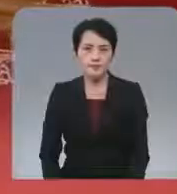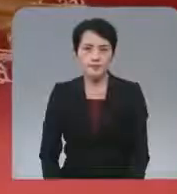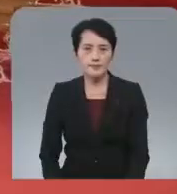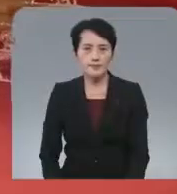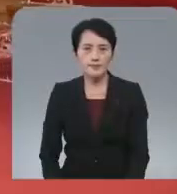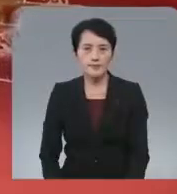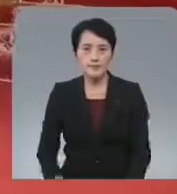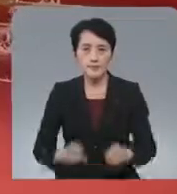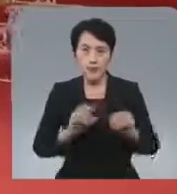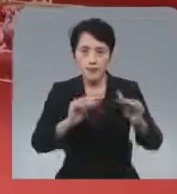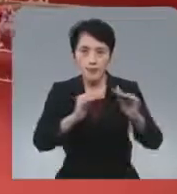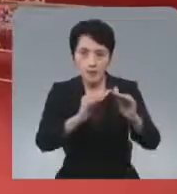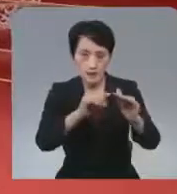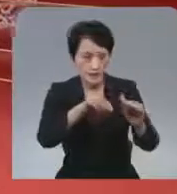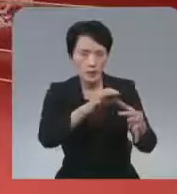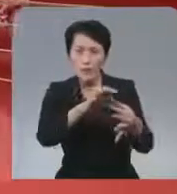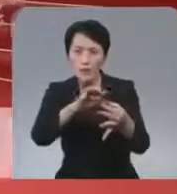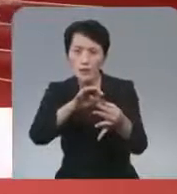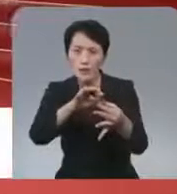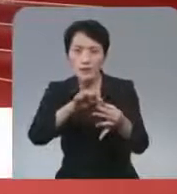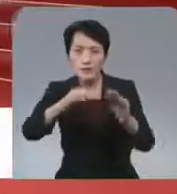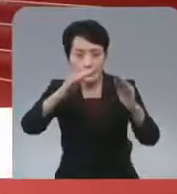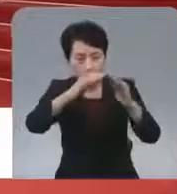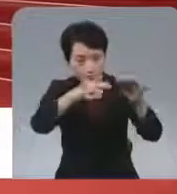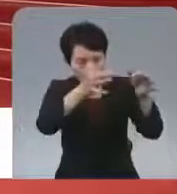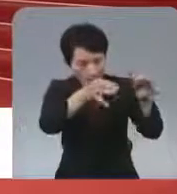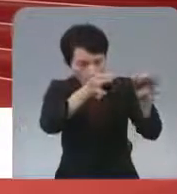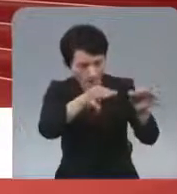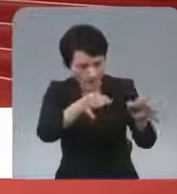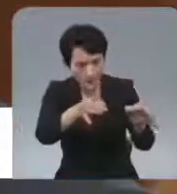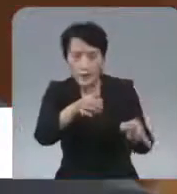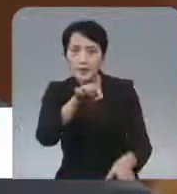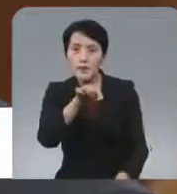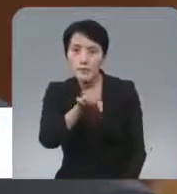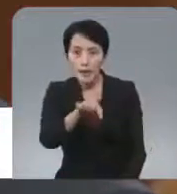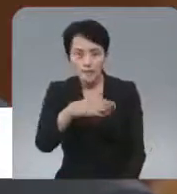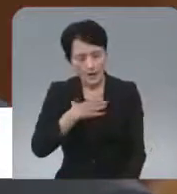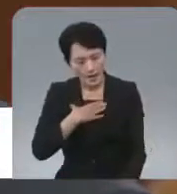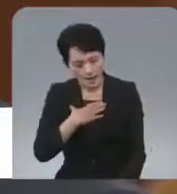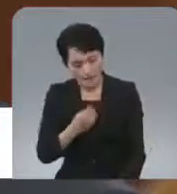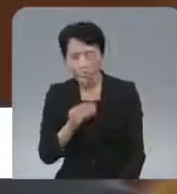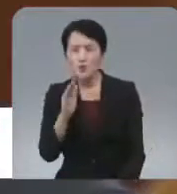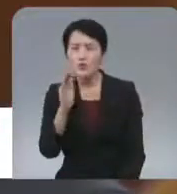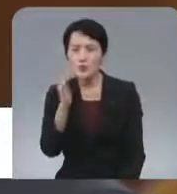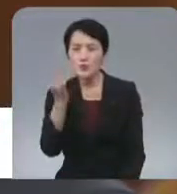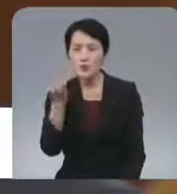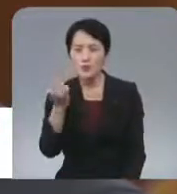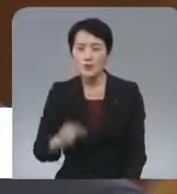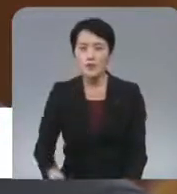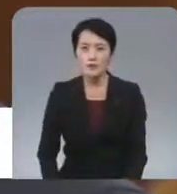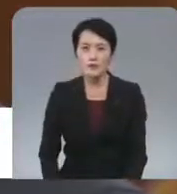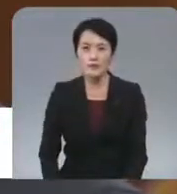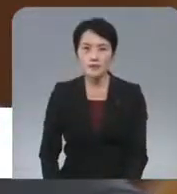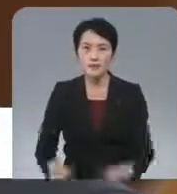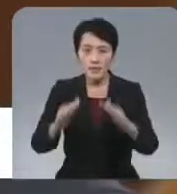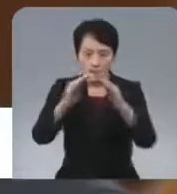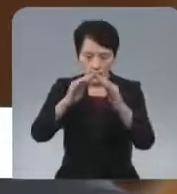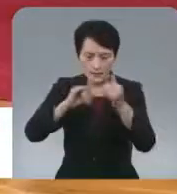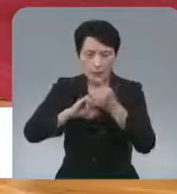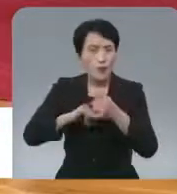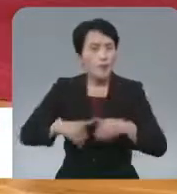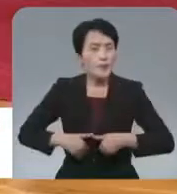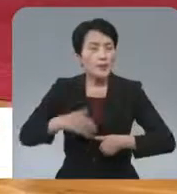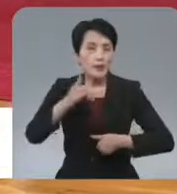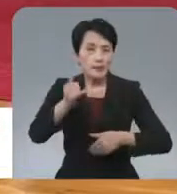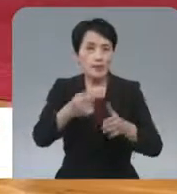19 третий год подряд munchkin поблагодарил работников здравоохранения за их тяжелую работу выразив